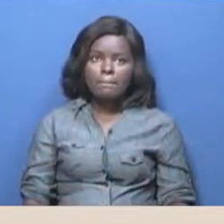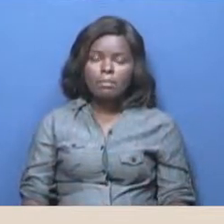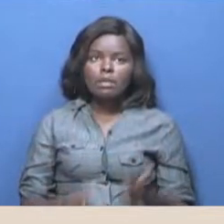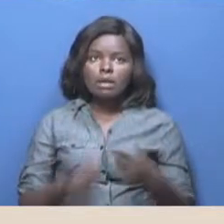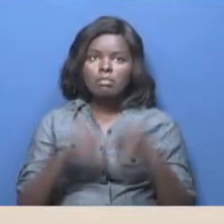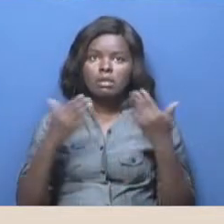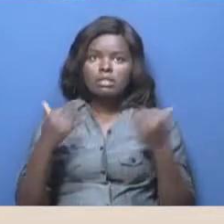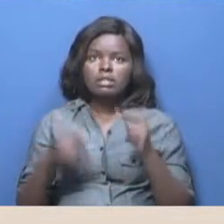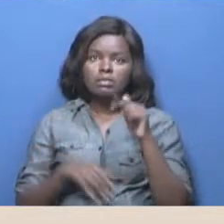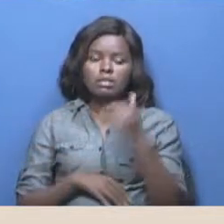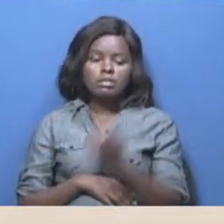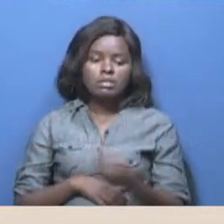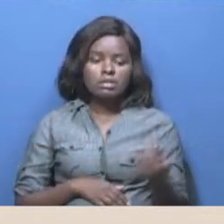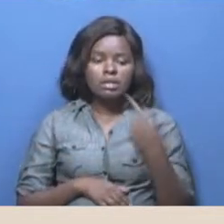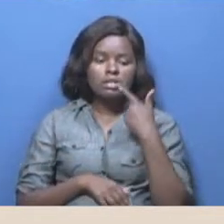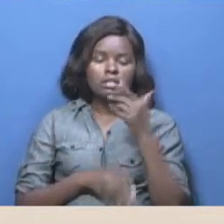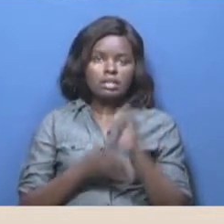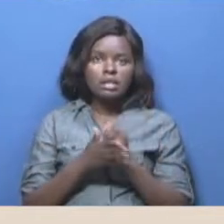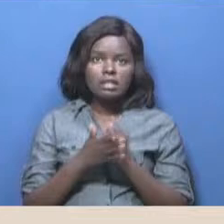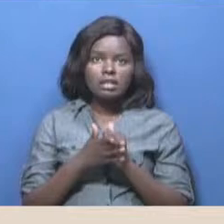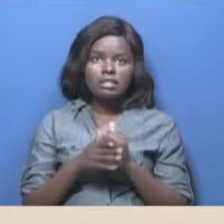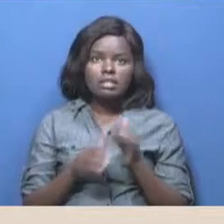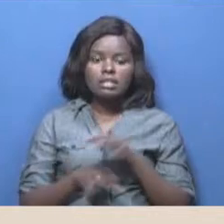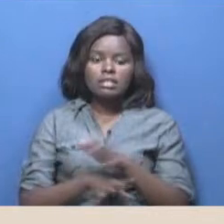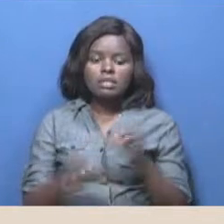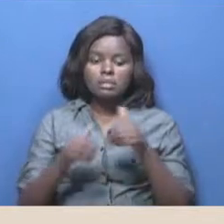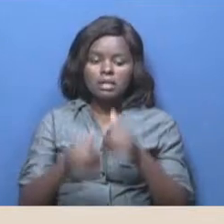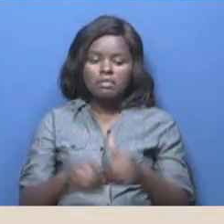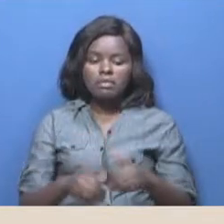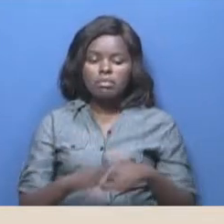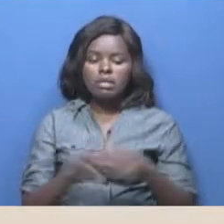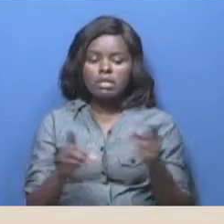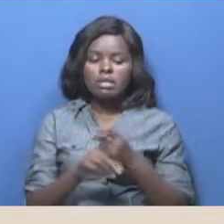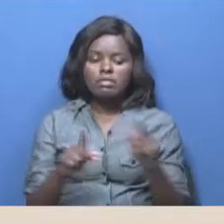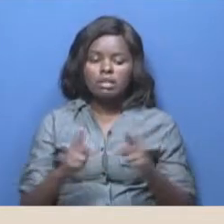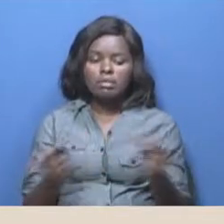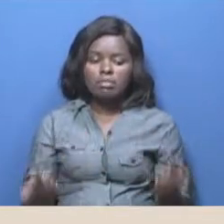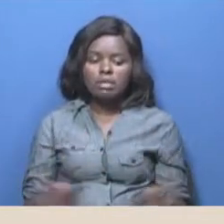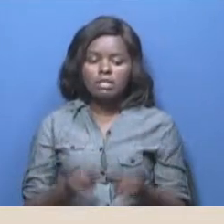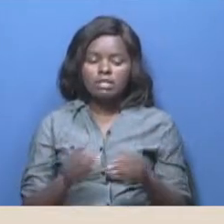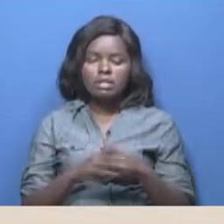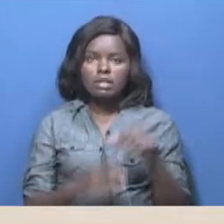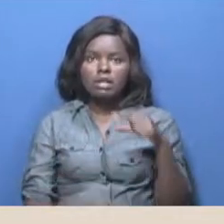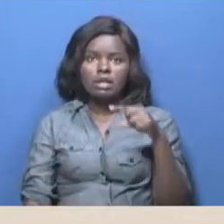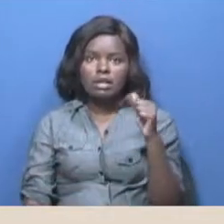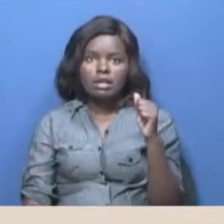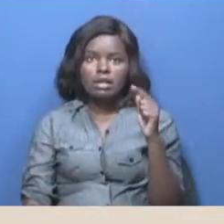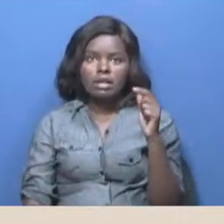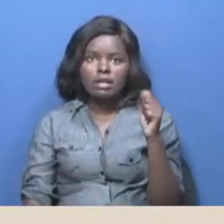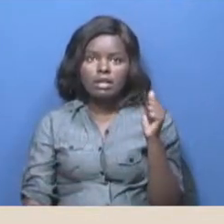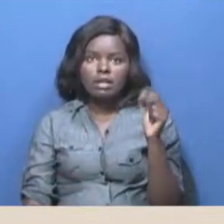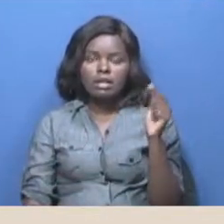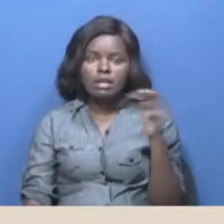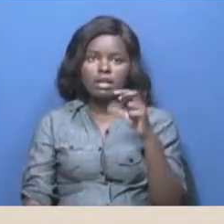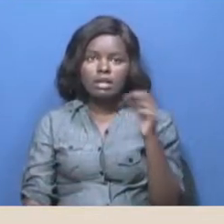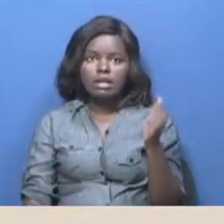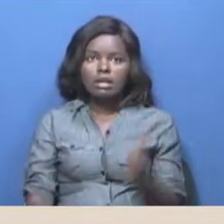riu arutwo aya nĩ meranĩire gũtambia ũrĩmi ũcio ituri-inĩ ciothe cia Gatanga ona nja wa gĩcigo kĩu.